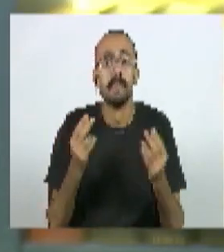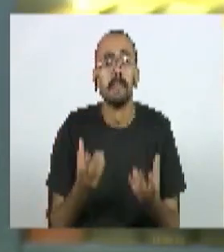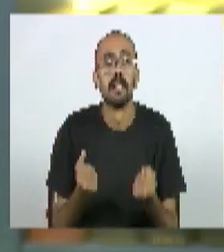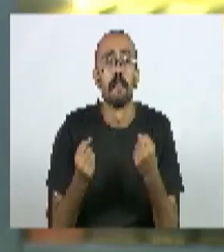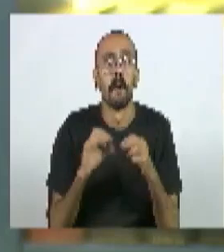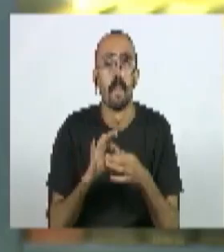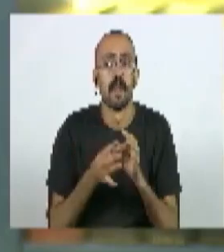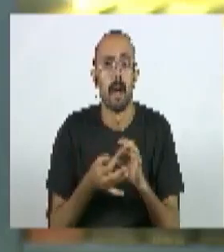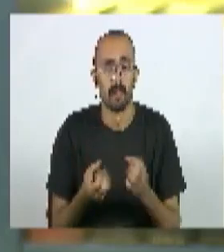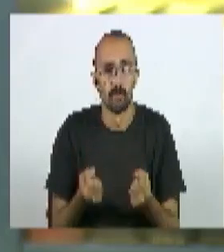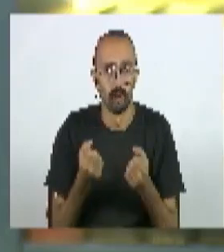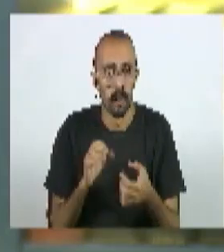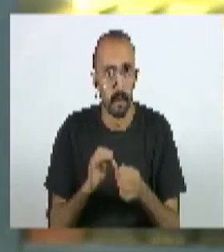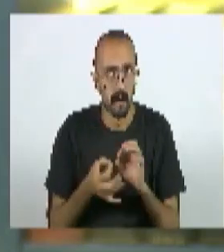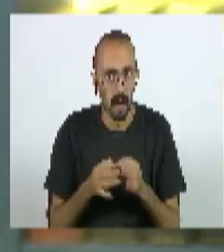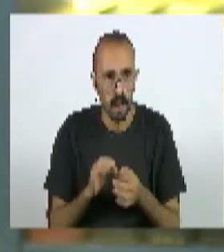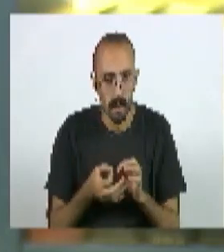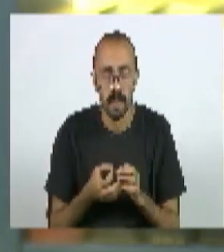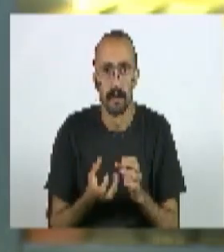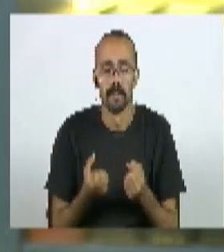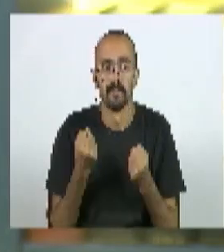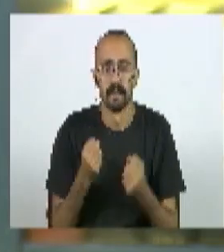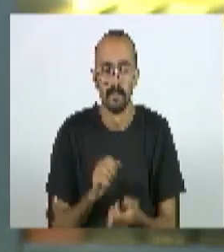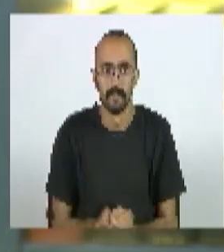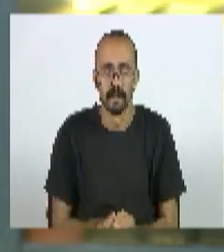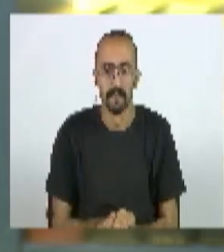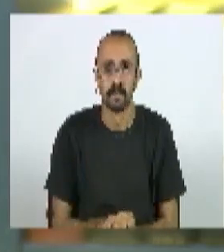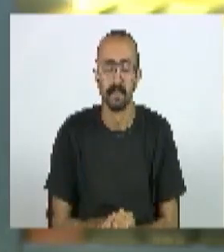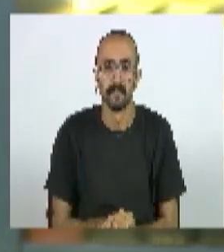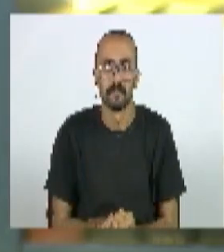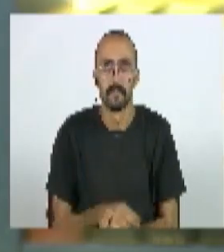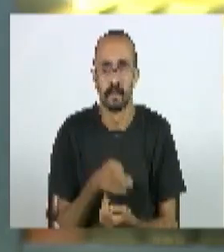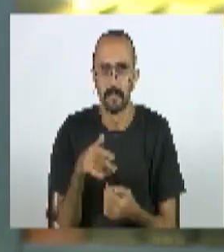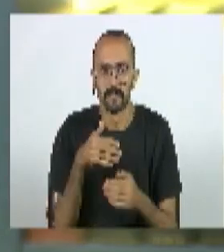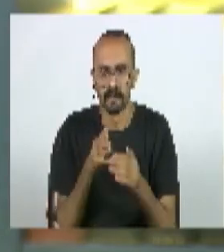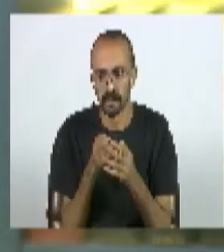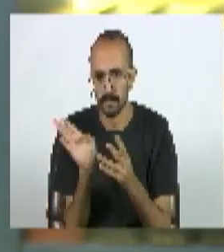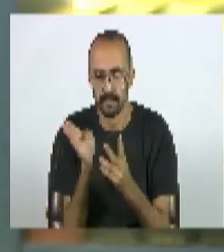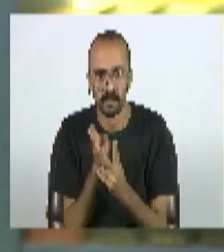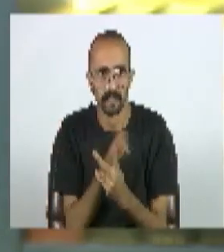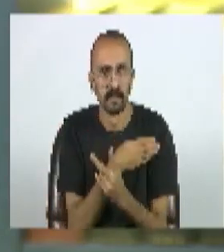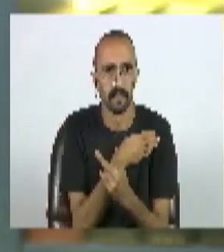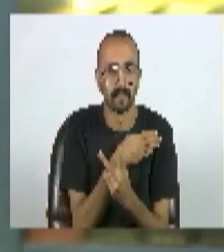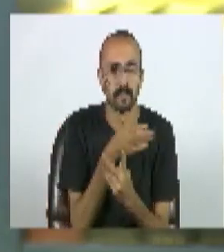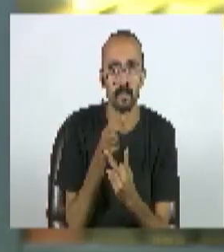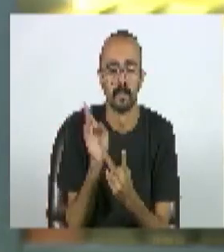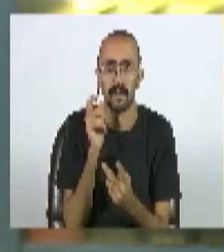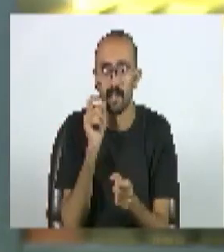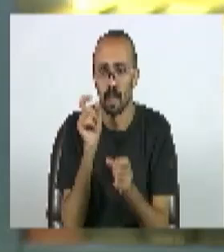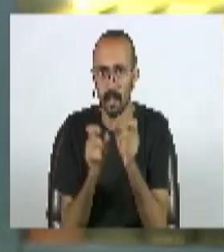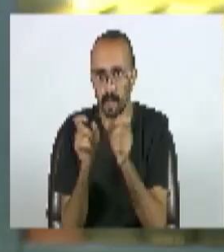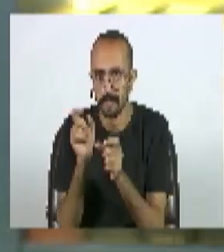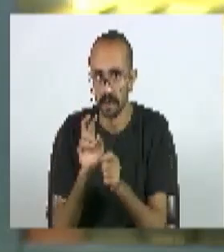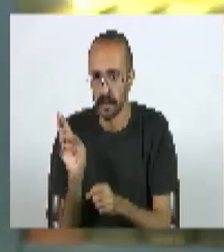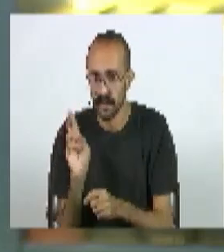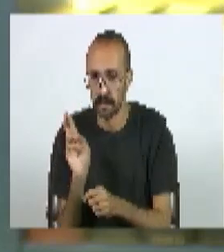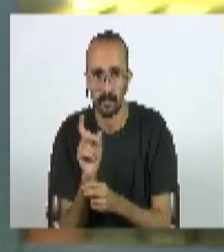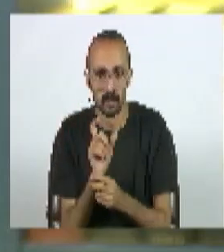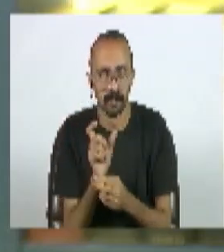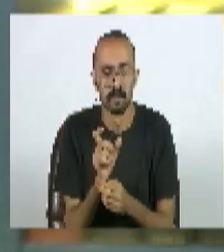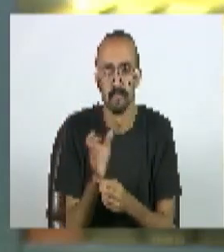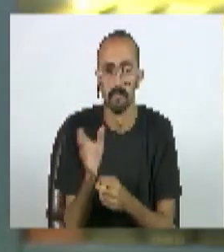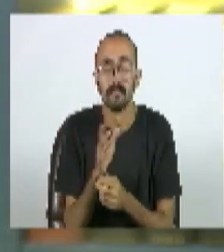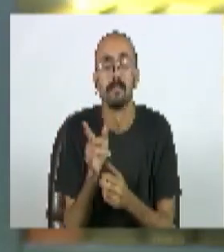الجامعات كمان في صفة اللبن، وازاي ان كان في انقسام كده مجتمعي ما بين المواطنين من ناحية مسيحيين ومسلمين،